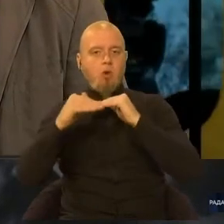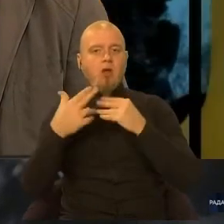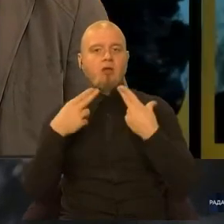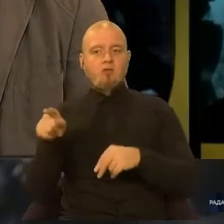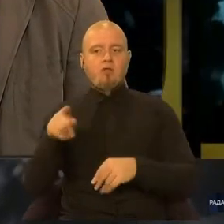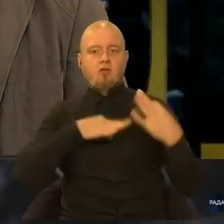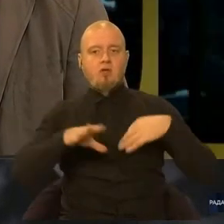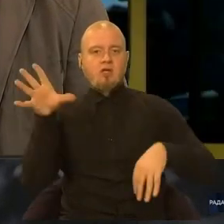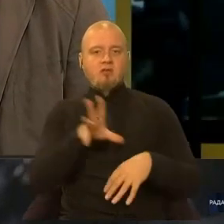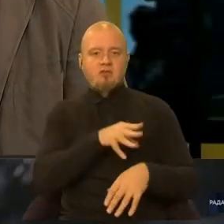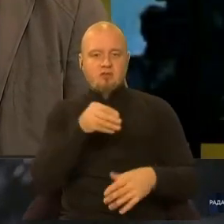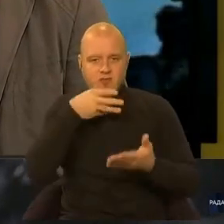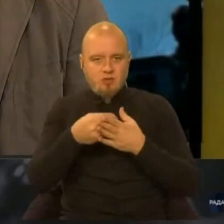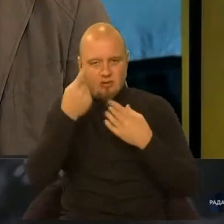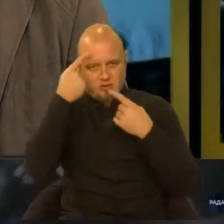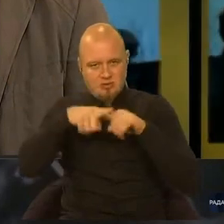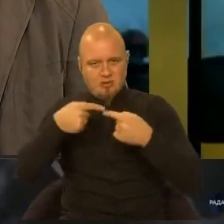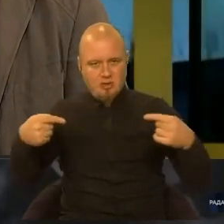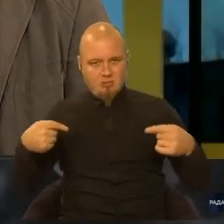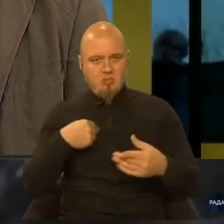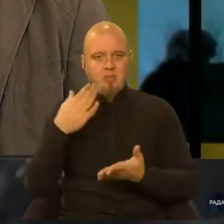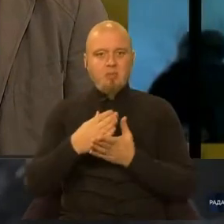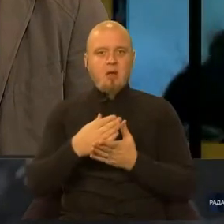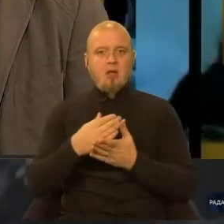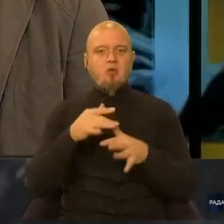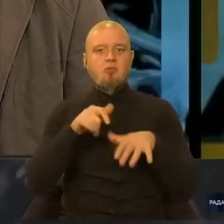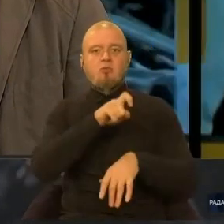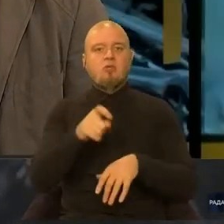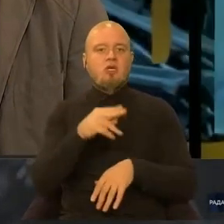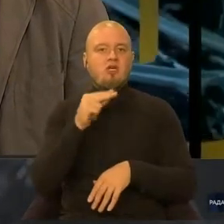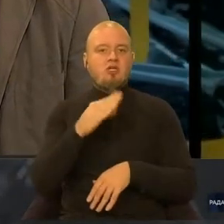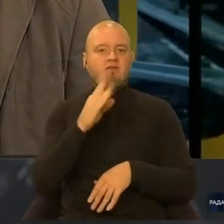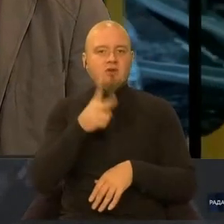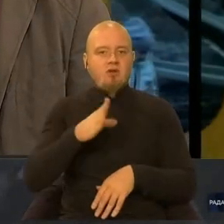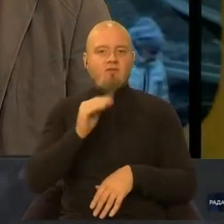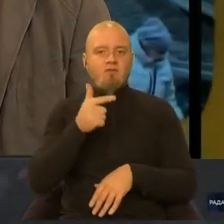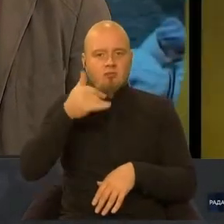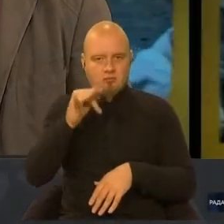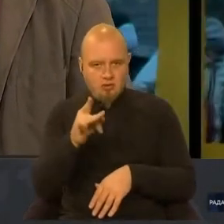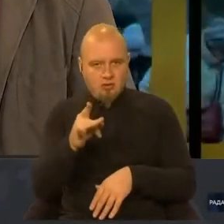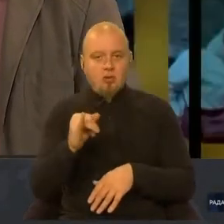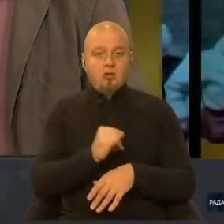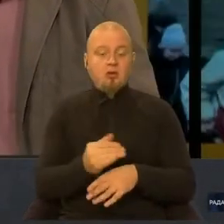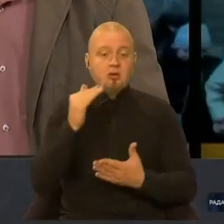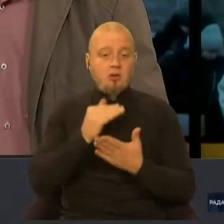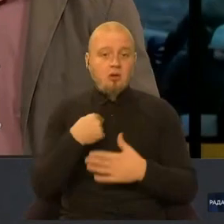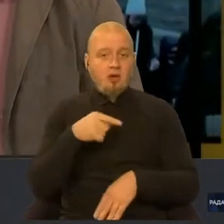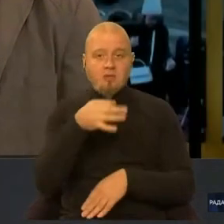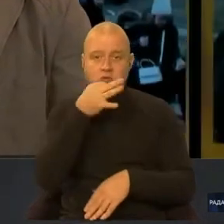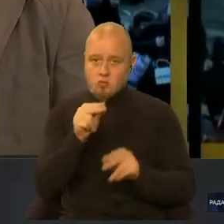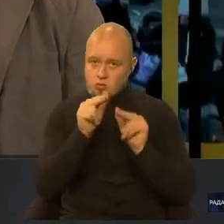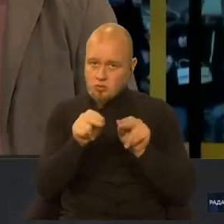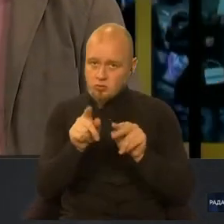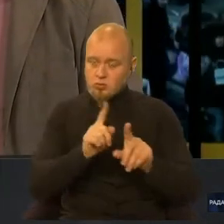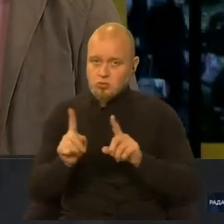всі свої засоби, ми маємо справу з ЧВК «Вагнер». І я вам скажу чесно,